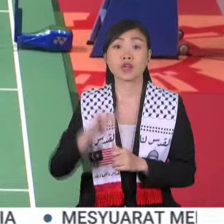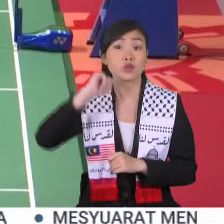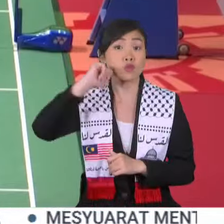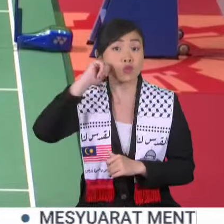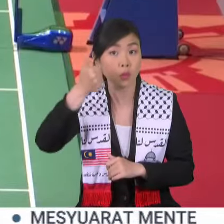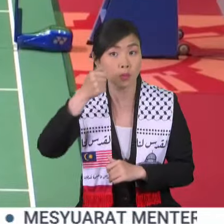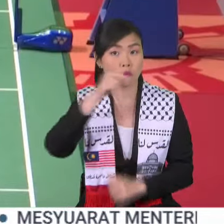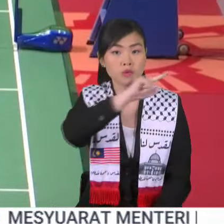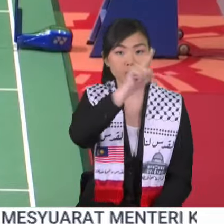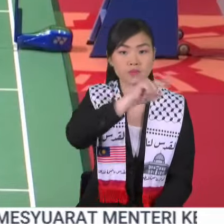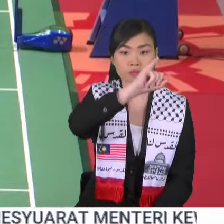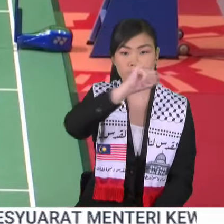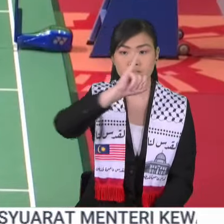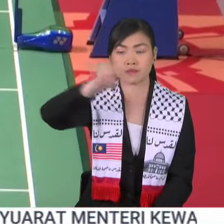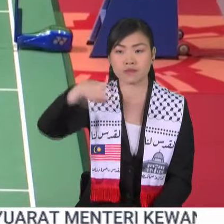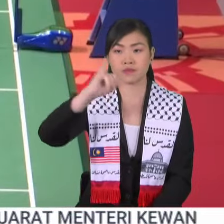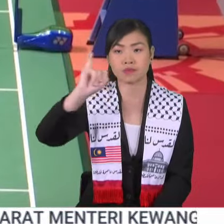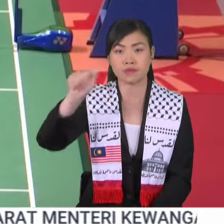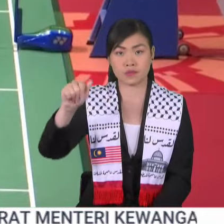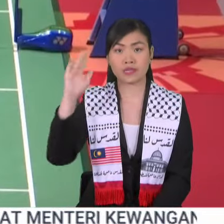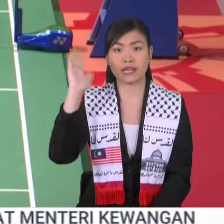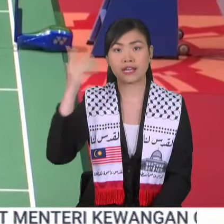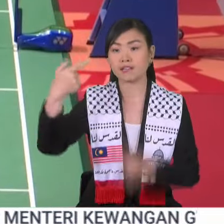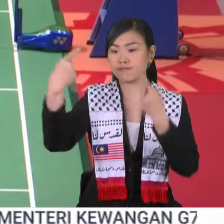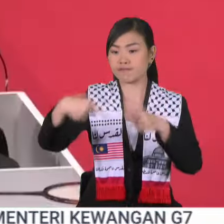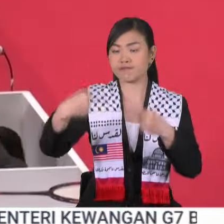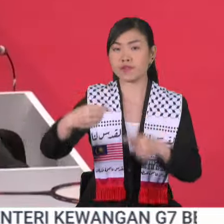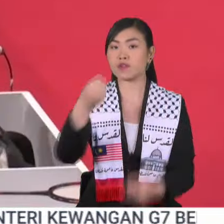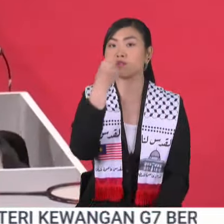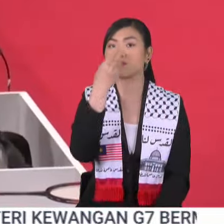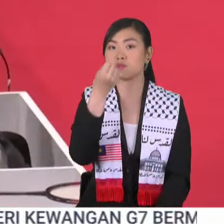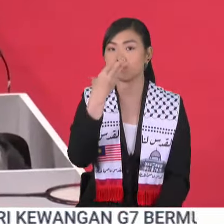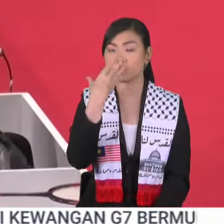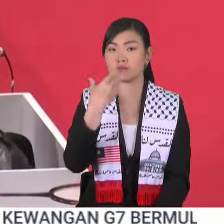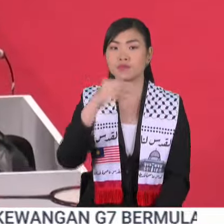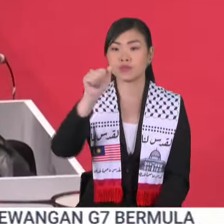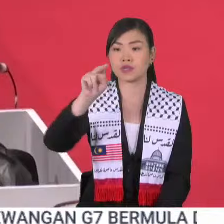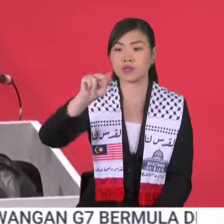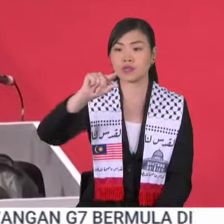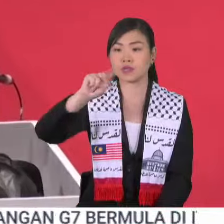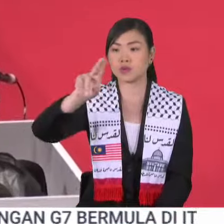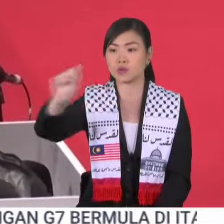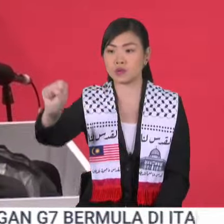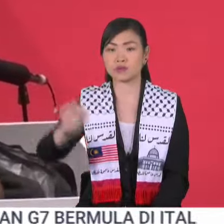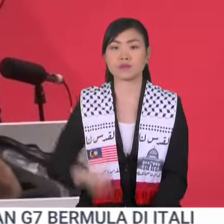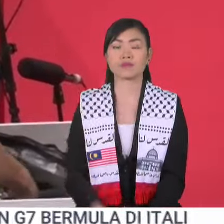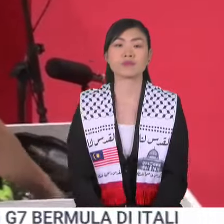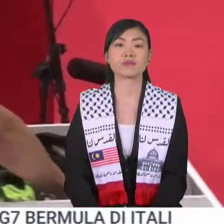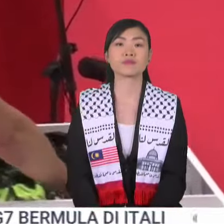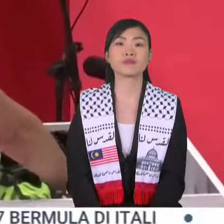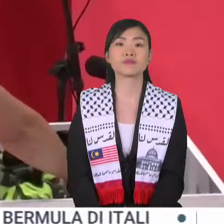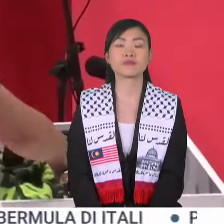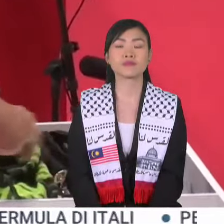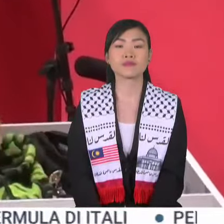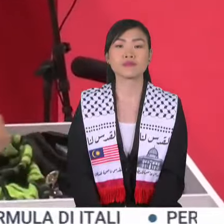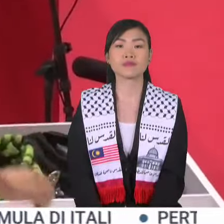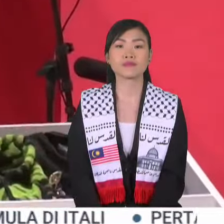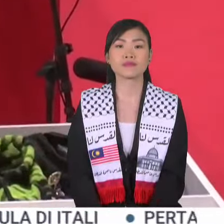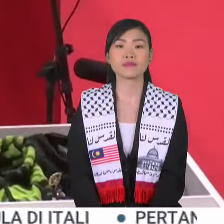esok, Zijia dijadual menentang lawan dari Hong Kong, Angus Ng Ka Lok.